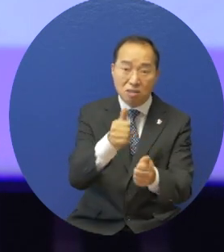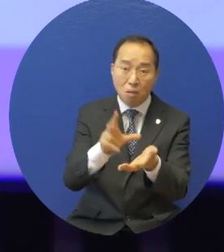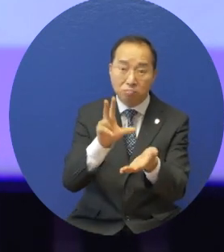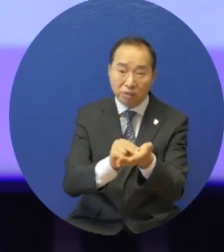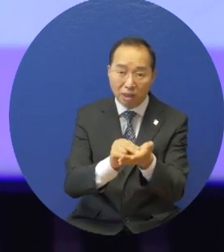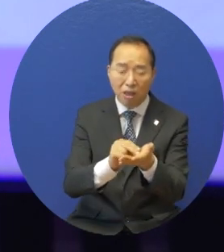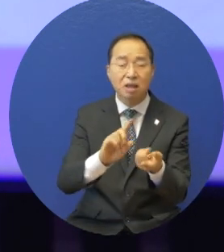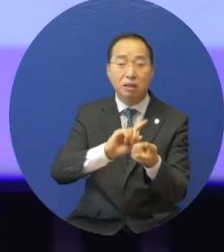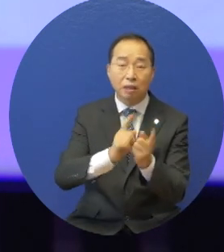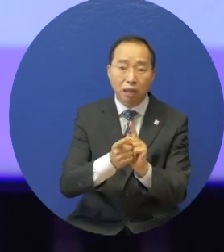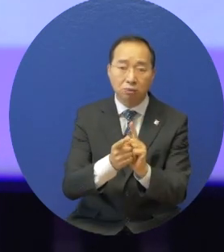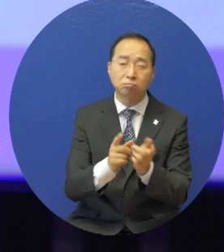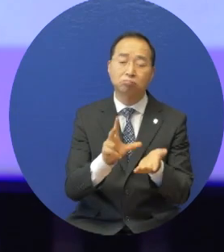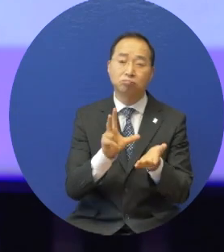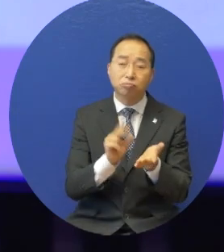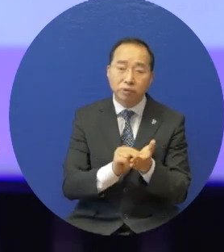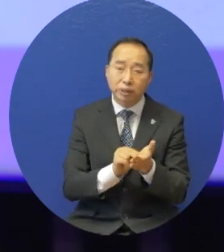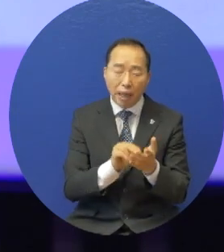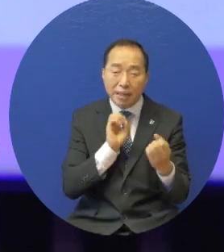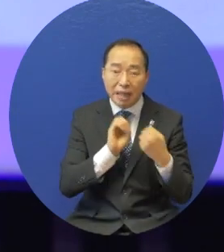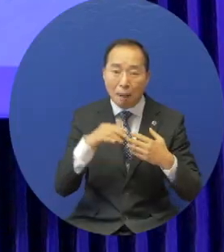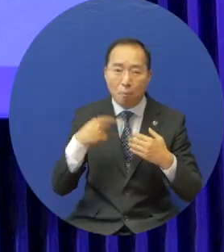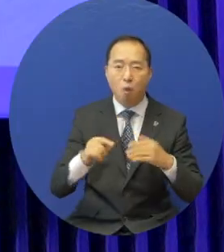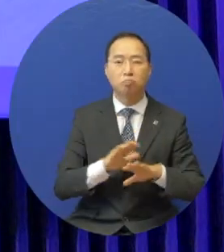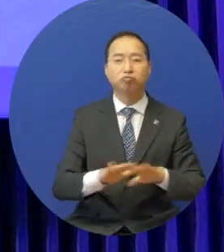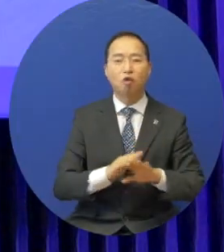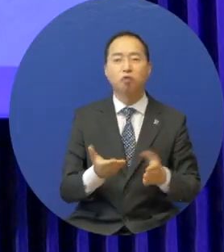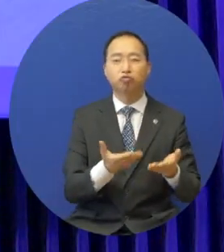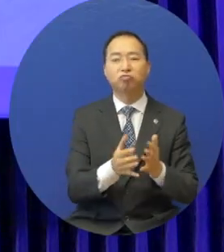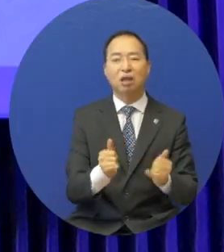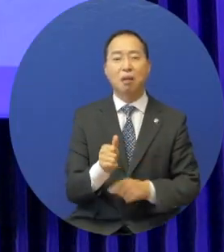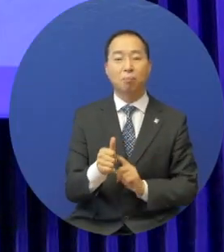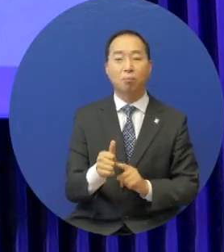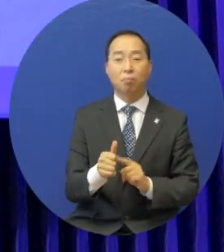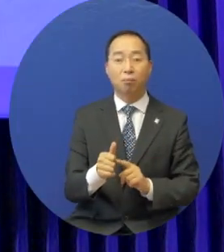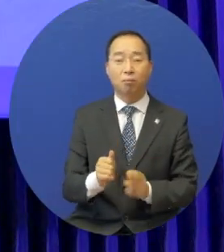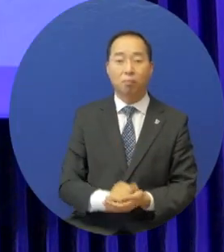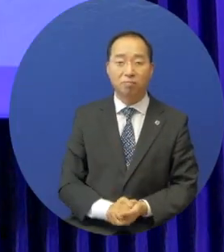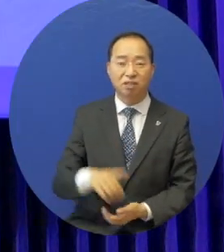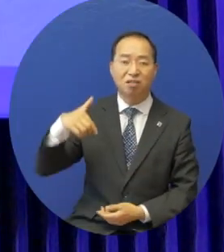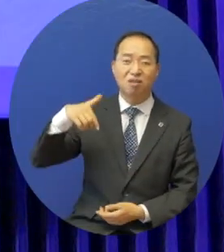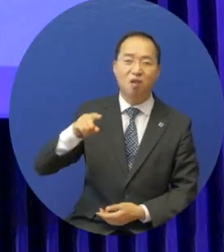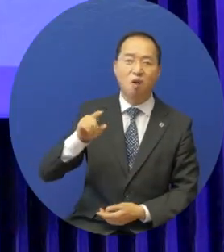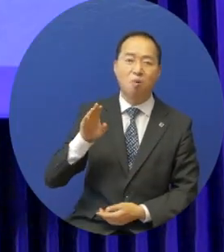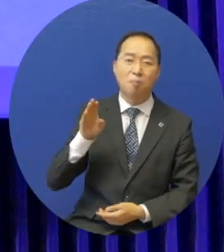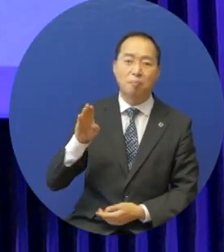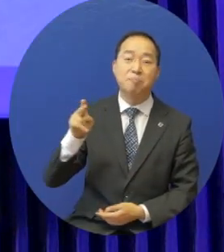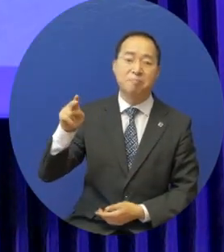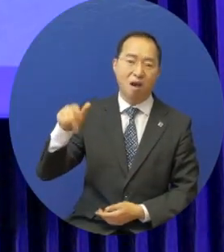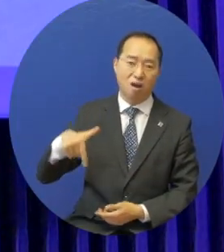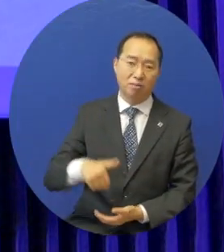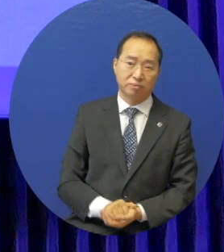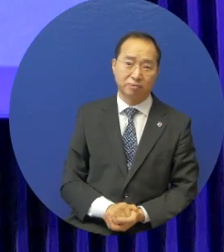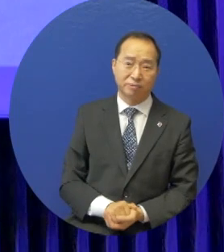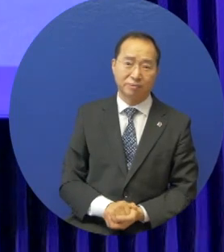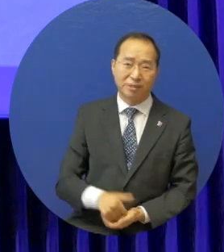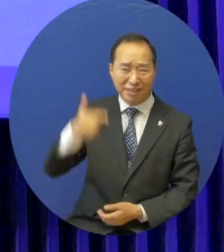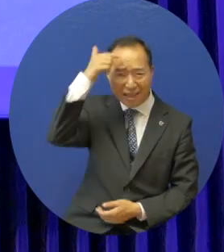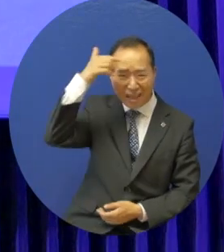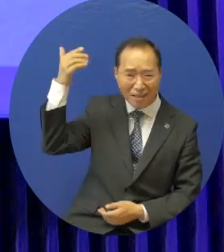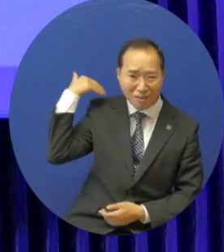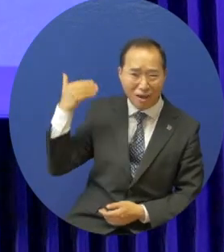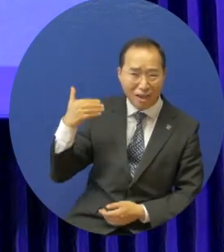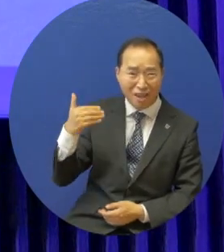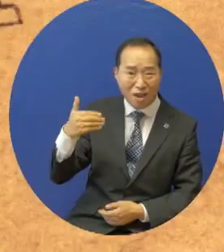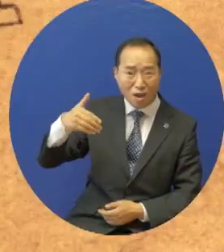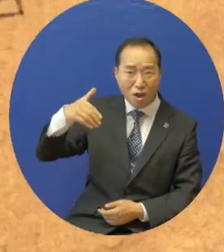겁의역은 시험 문제를 풀어줄 사람이에요. 기가 막히죠. 그러니까 과거 시험에 여러분 김홍도의 평생도를